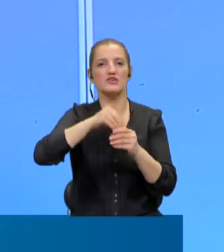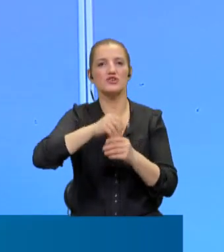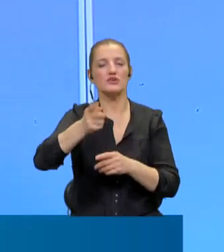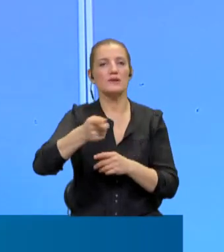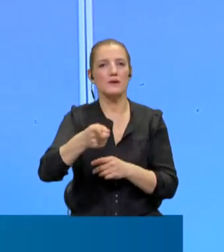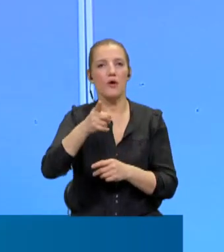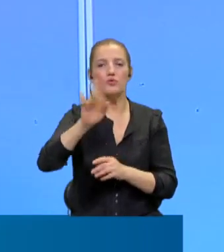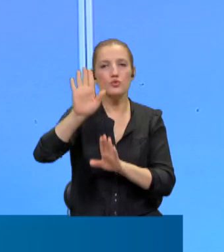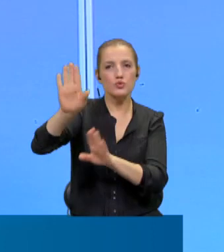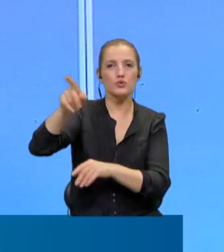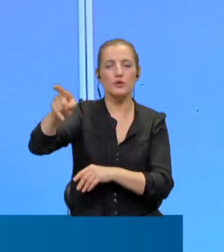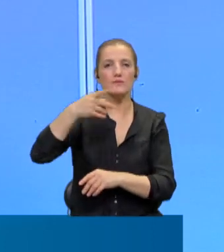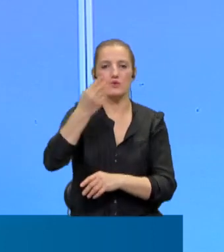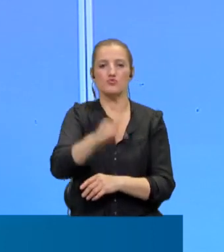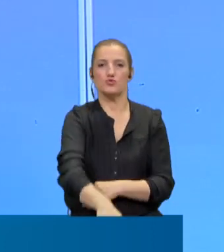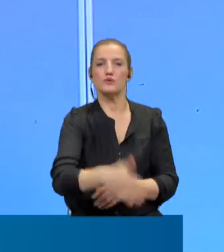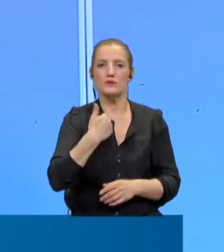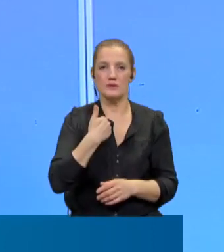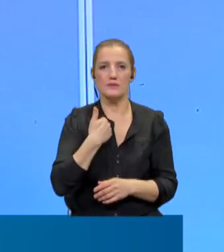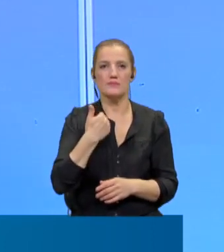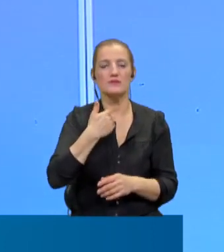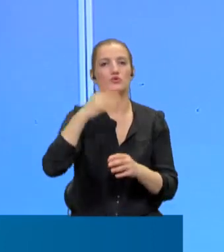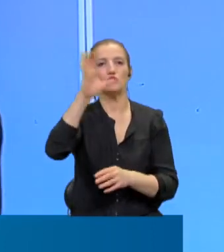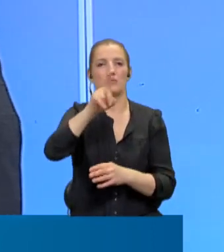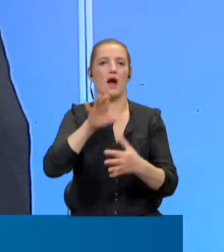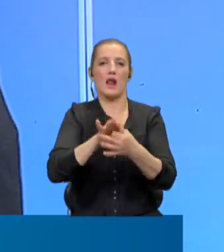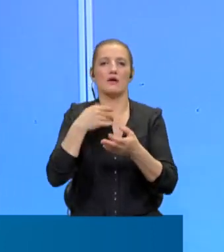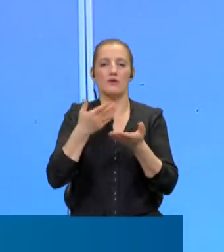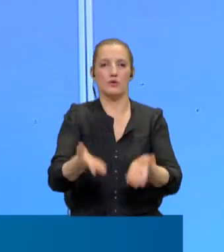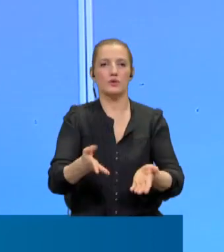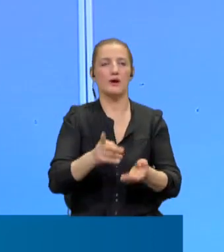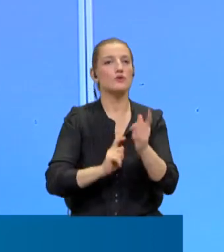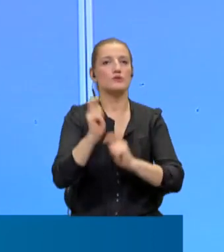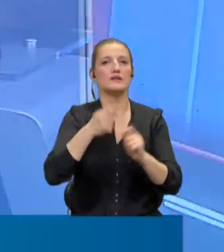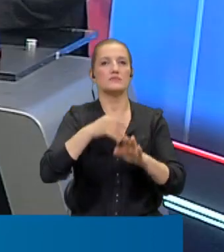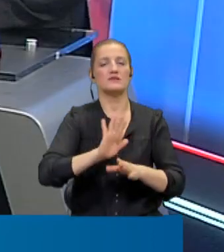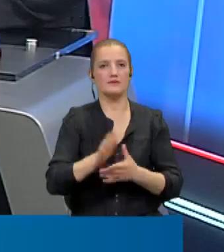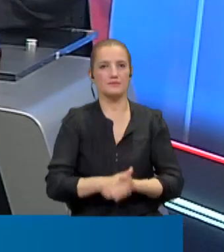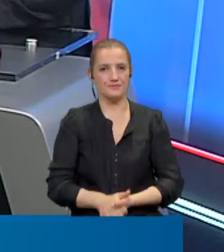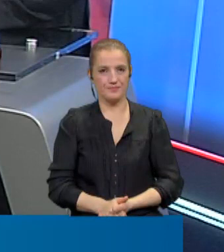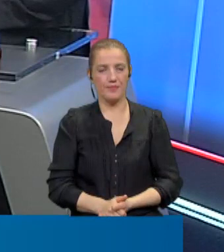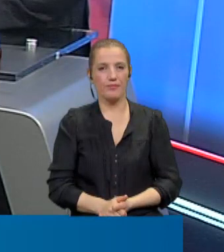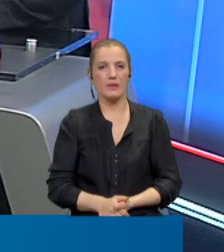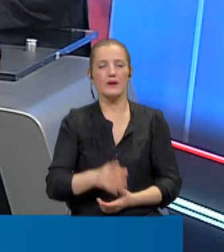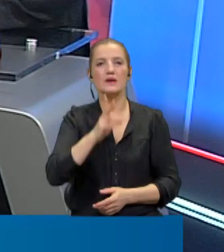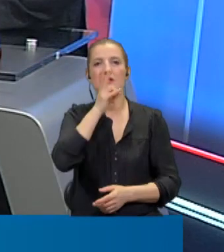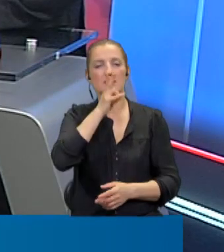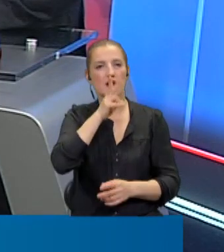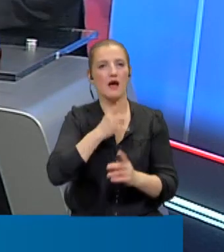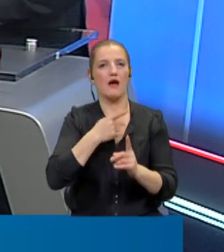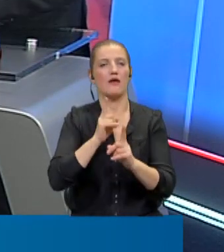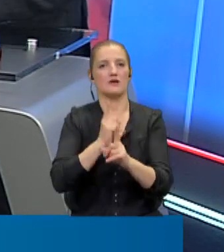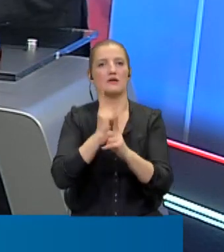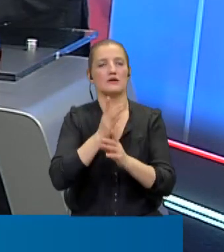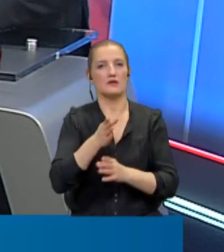Çobanlar falan onları dur duruyordu bizim çocukluğumuzda turizmde ancak o kadar İlgilenebilir kullanılmasın O da iyi bir şey değil zaten tütün Mamülleri